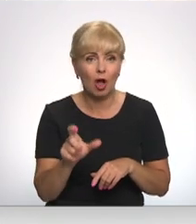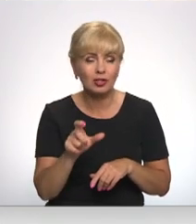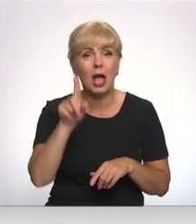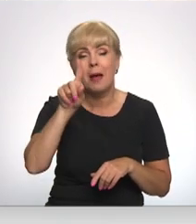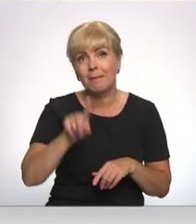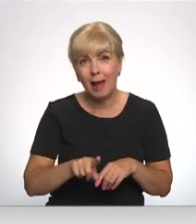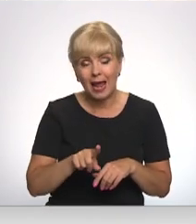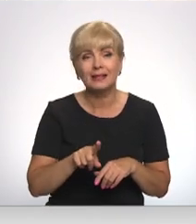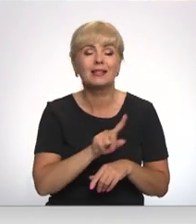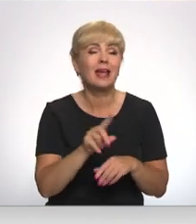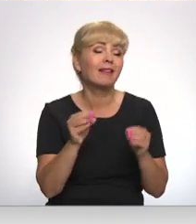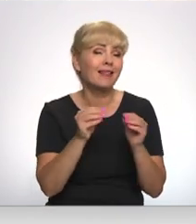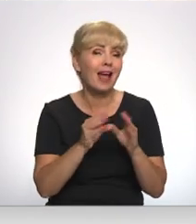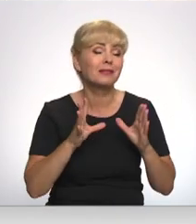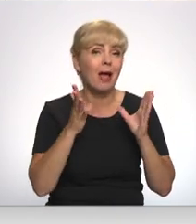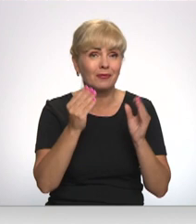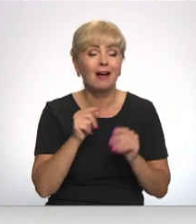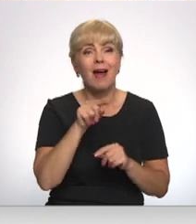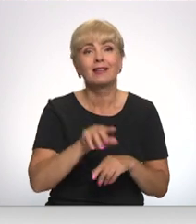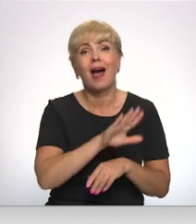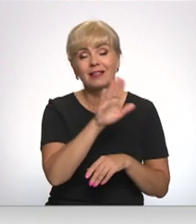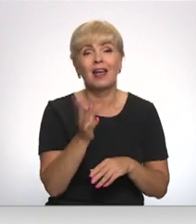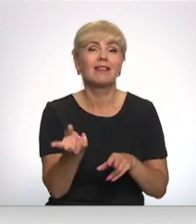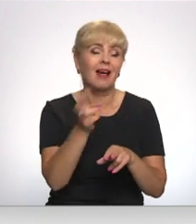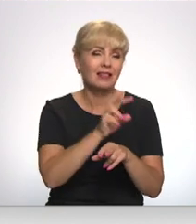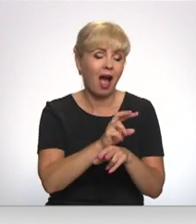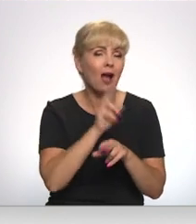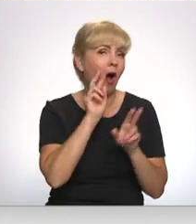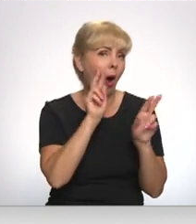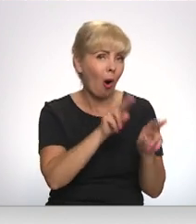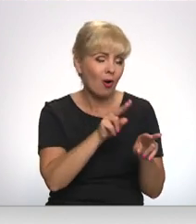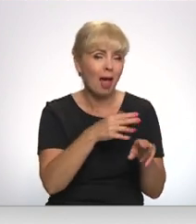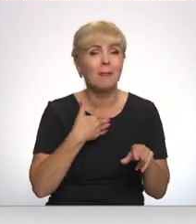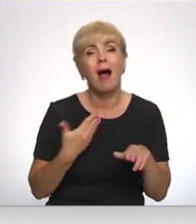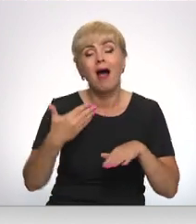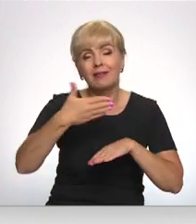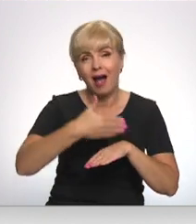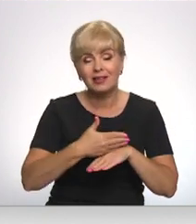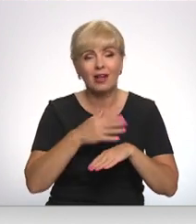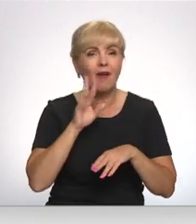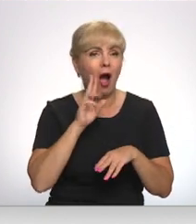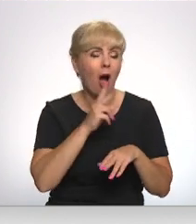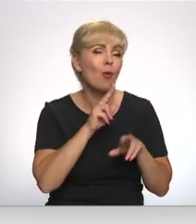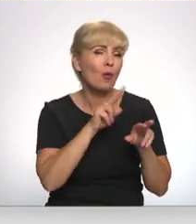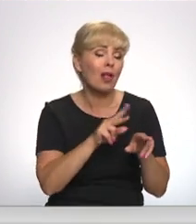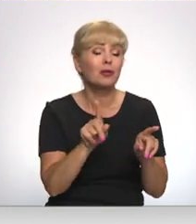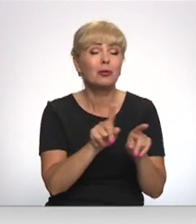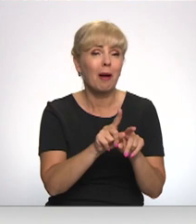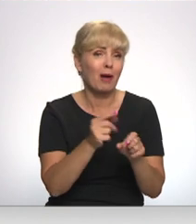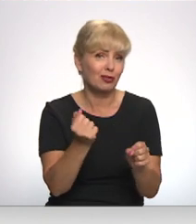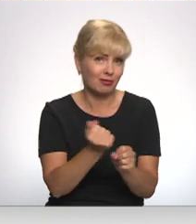ir 10 brīvdienas, un tajās dienās nāk auklīte, kas man aizstāja. Auklīte dara tieši to pašu,